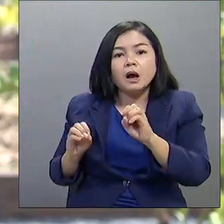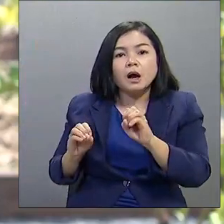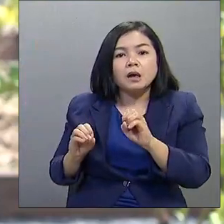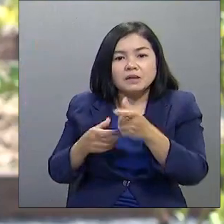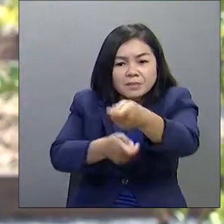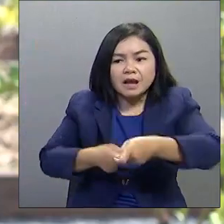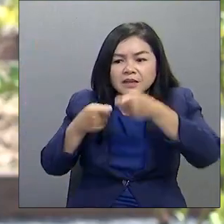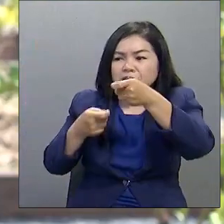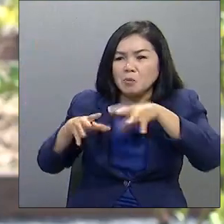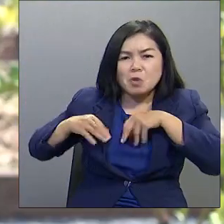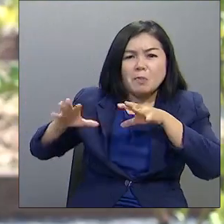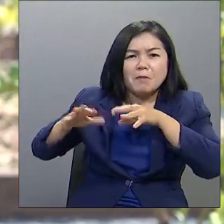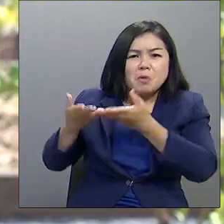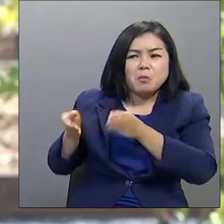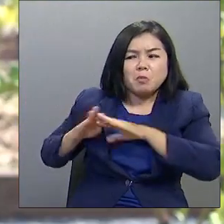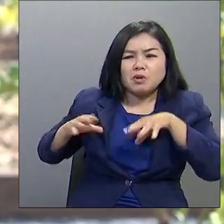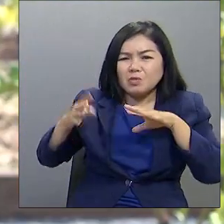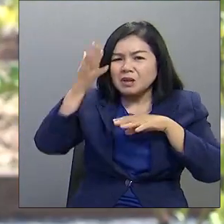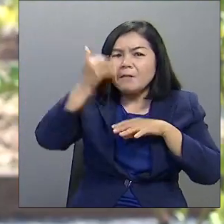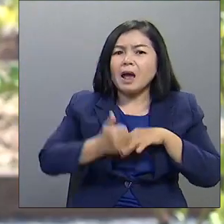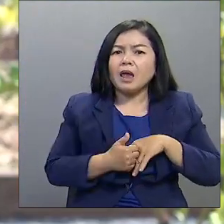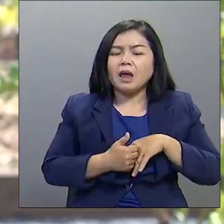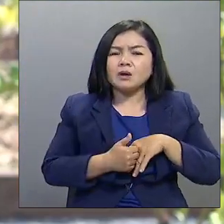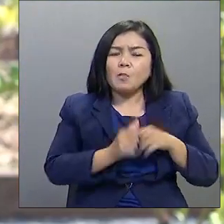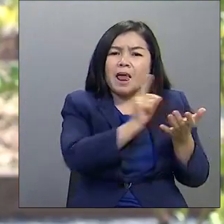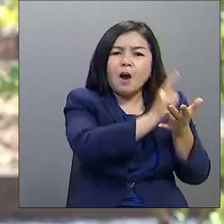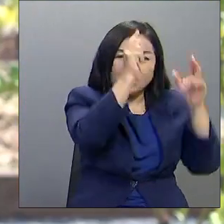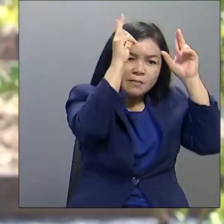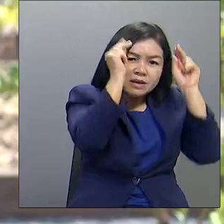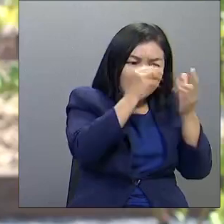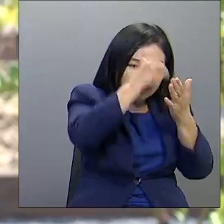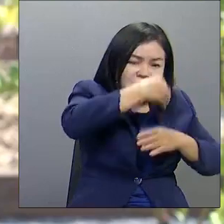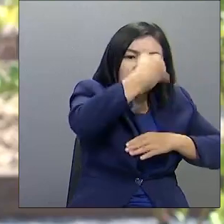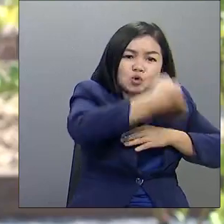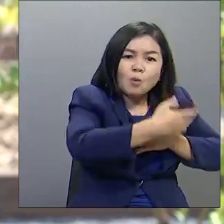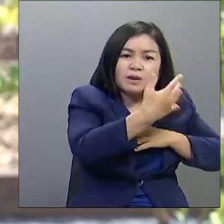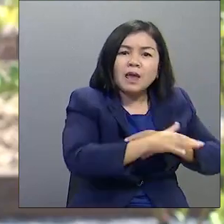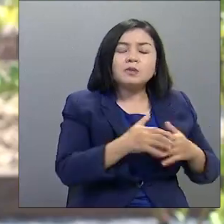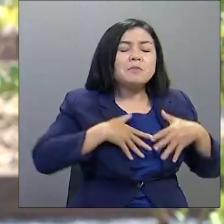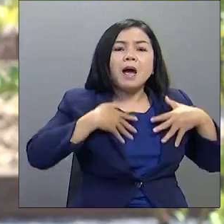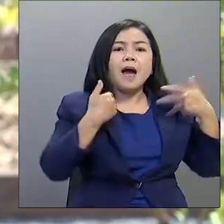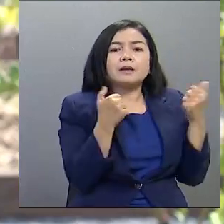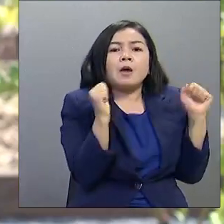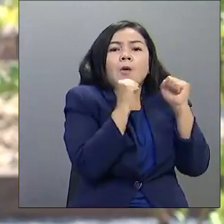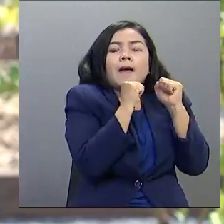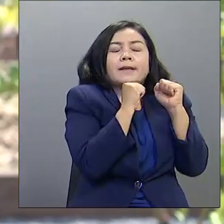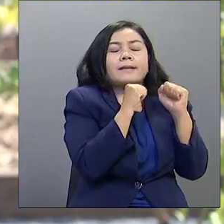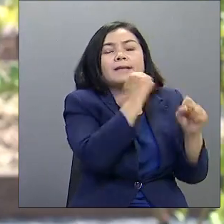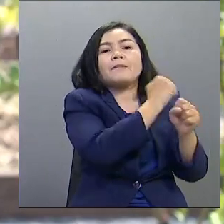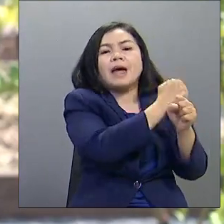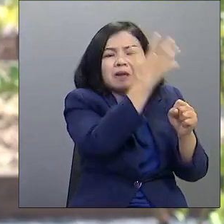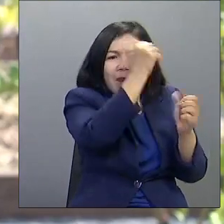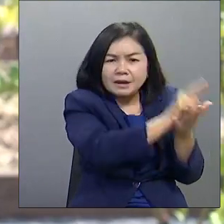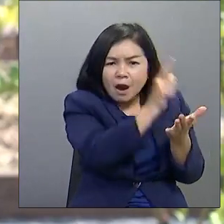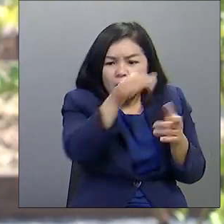ำเกษตรเพราะว่าทำไมตัวเองต้องมาลำบากในเมื่อตัวเองก็เรียนและทำงานในที่ร่มก็ได้อะไรเงี้ยคือสุดท้ายแล้วพอโ